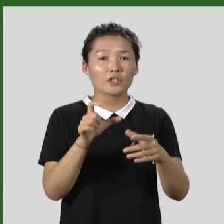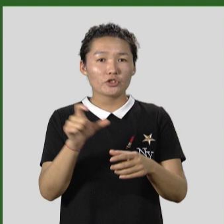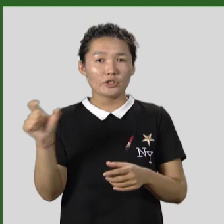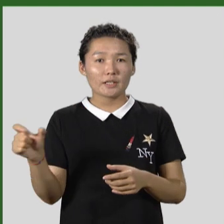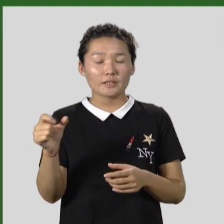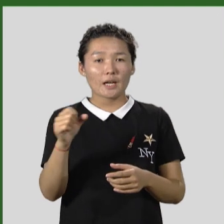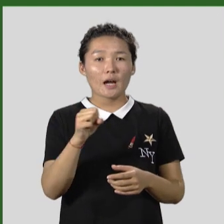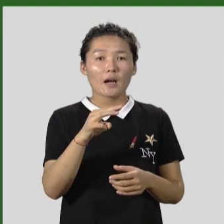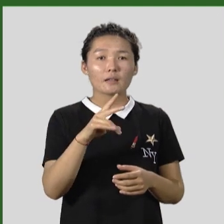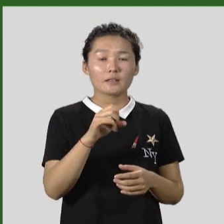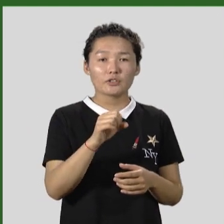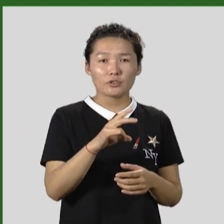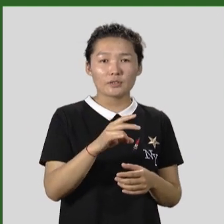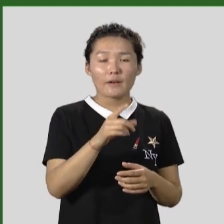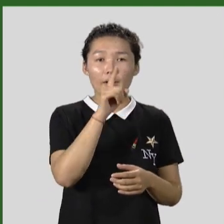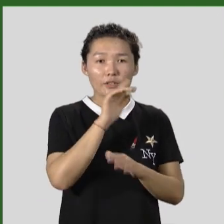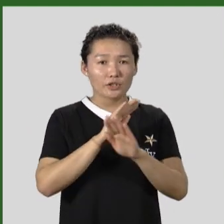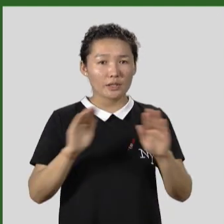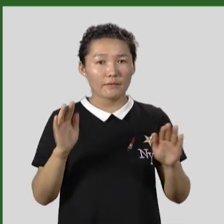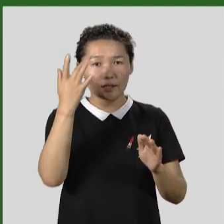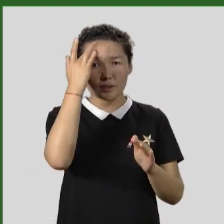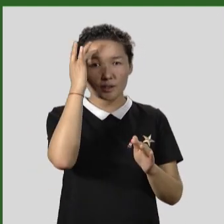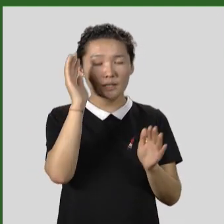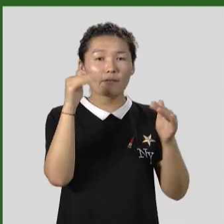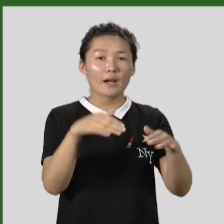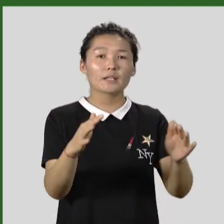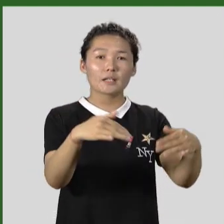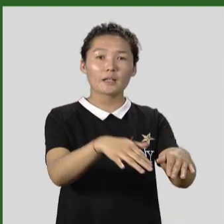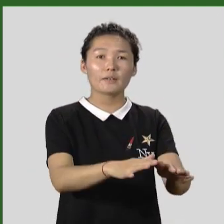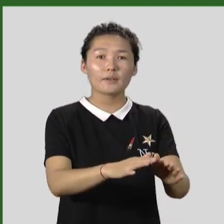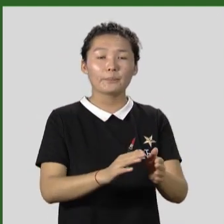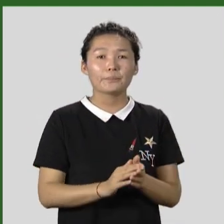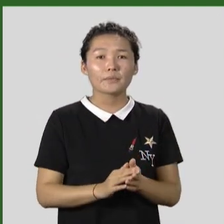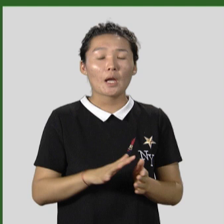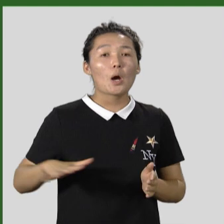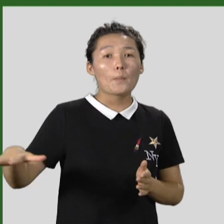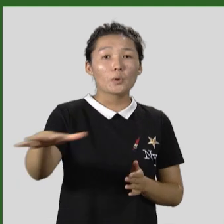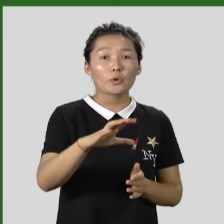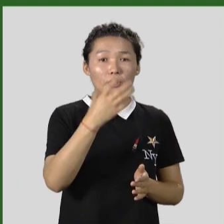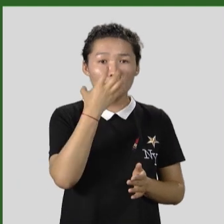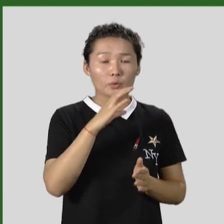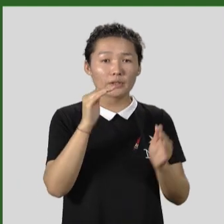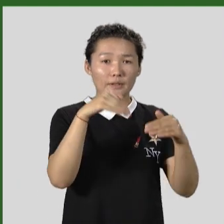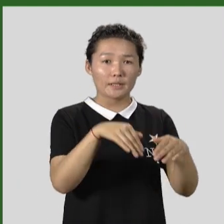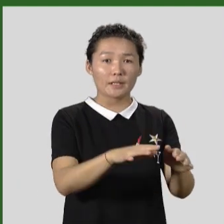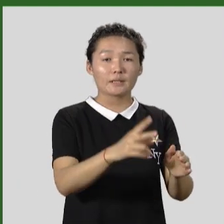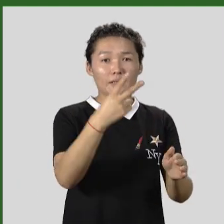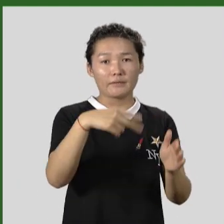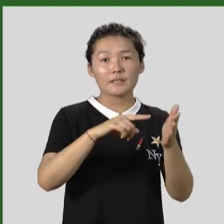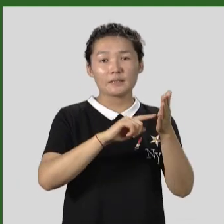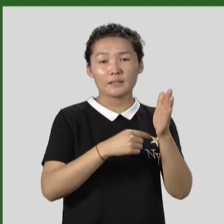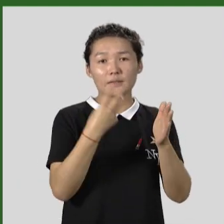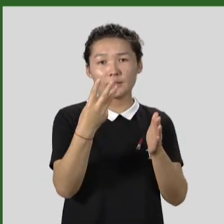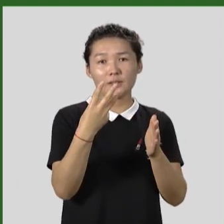Индийского океанов. Принятая площадь Южного океана – 20,3 миллион